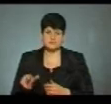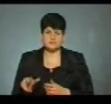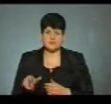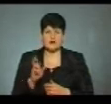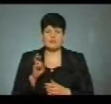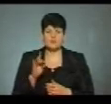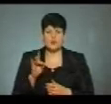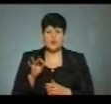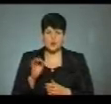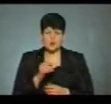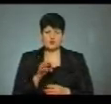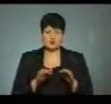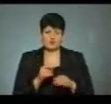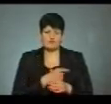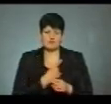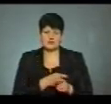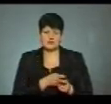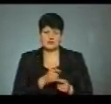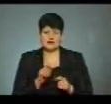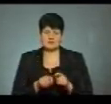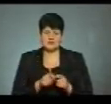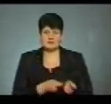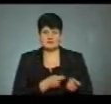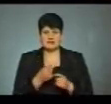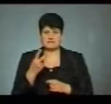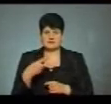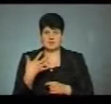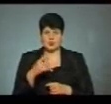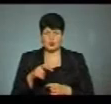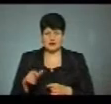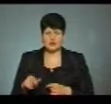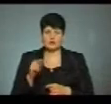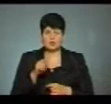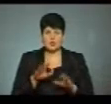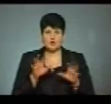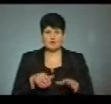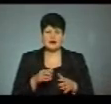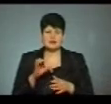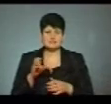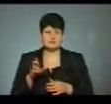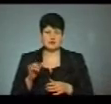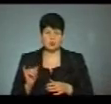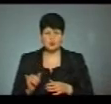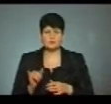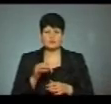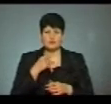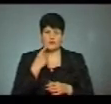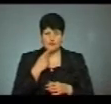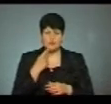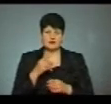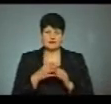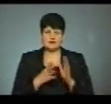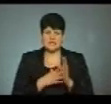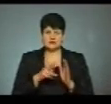бюро судово-медичної експертизи доставили тіла 25 людей. Тодішній голова Служби безпеки України Олександр Якименко 19